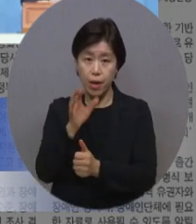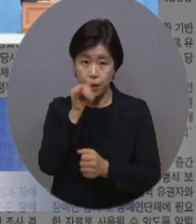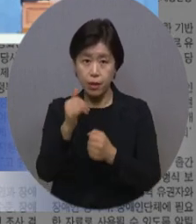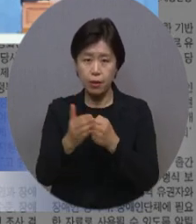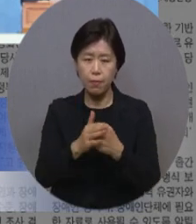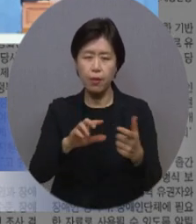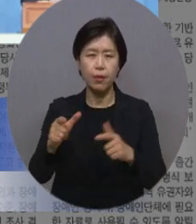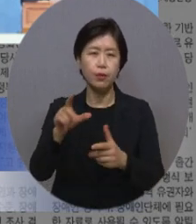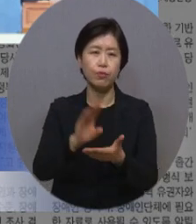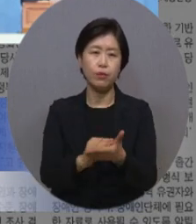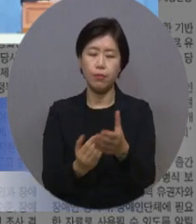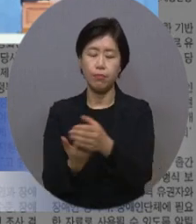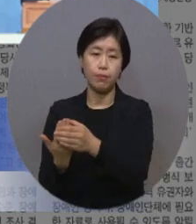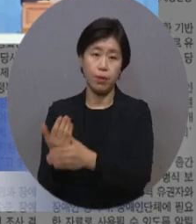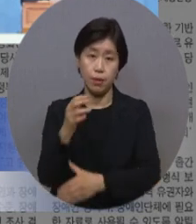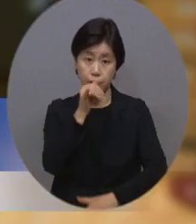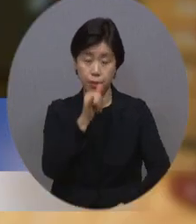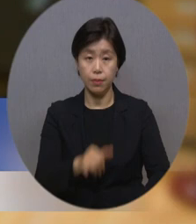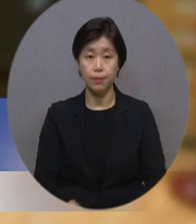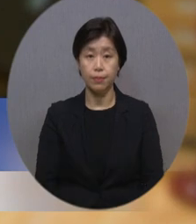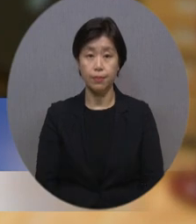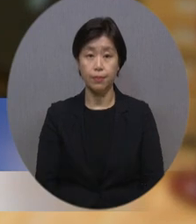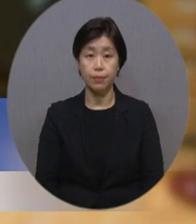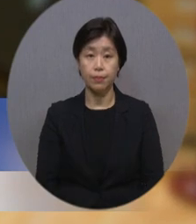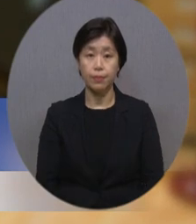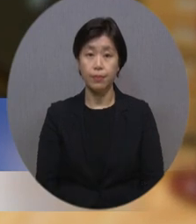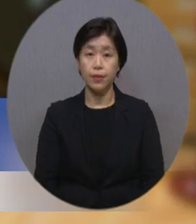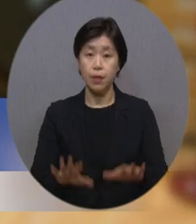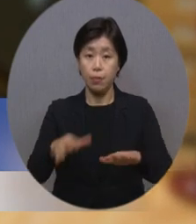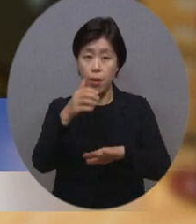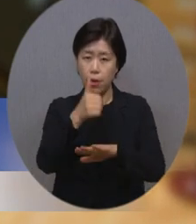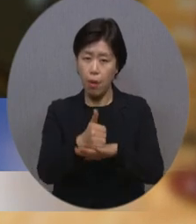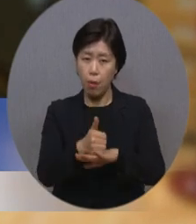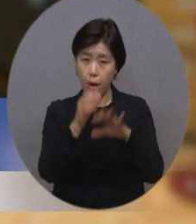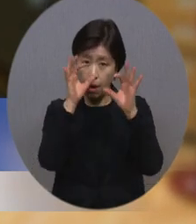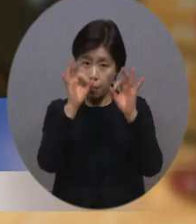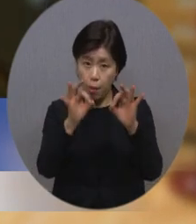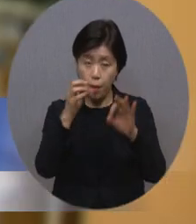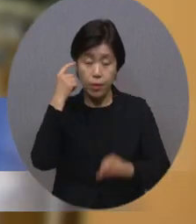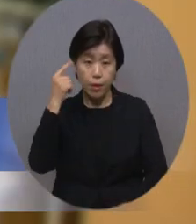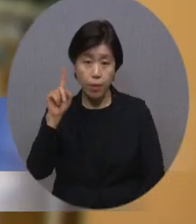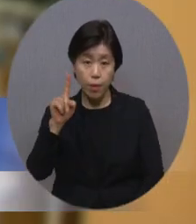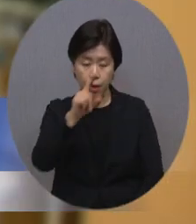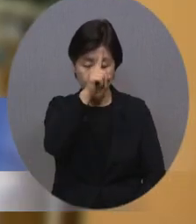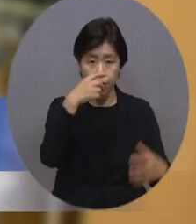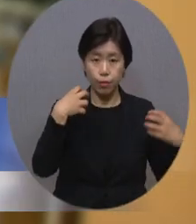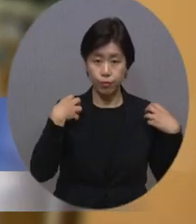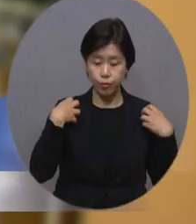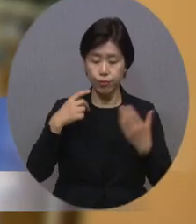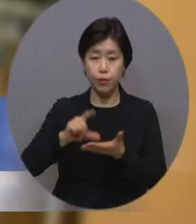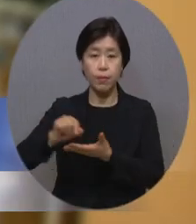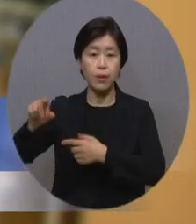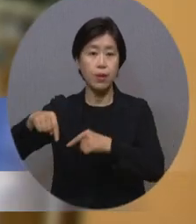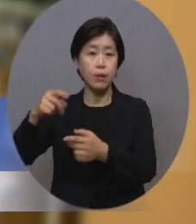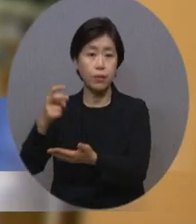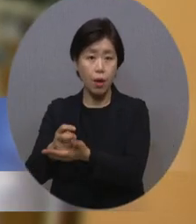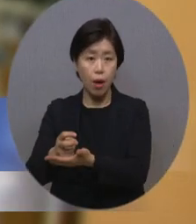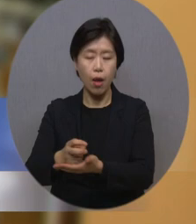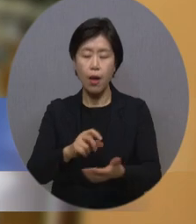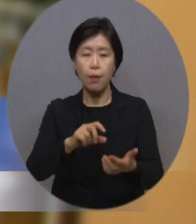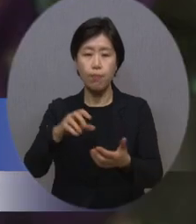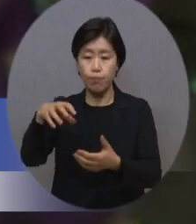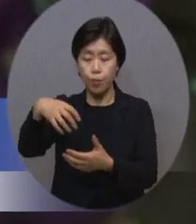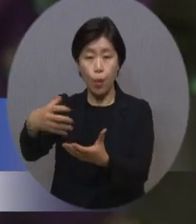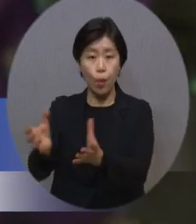문제점들이 꾸준히 제기되었습니다 장에게는 이번 결과와 관련해서 정부와 지자체의 역할을 강조했는데요